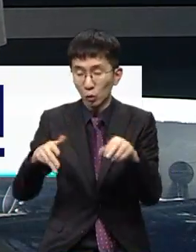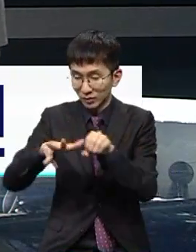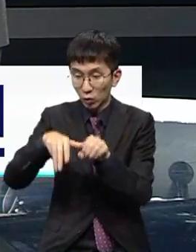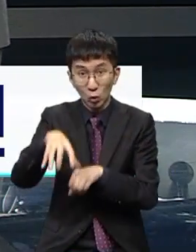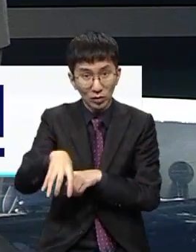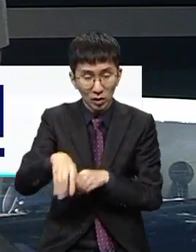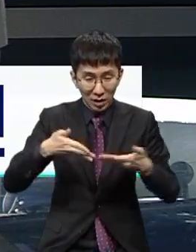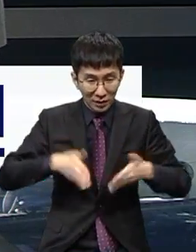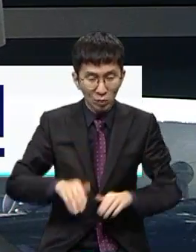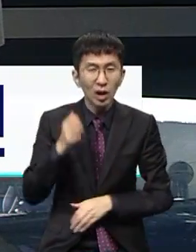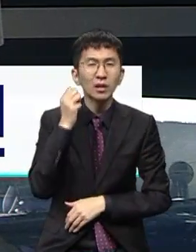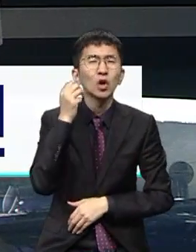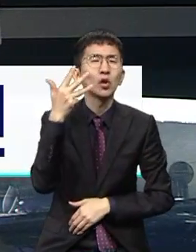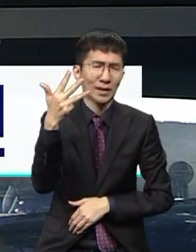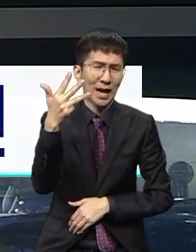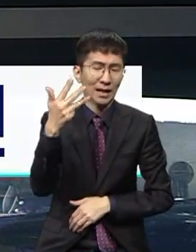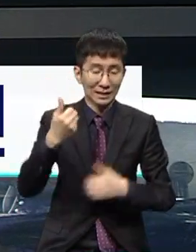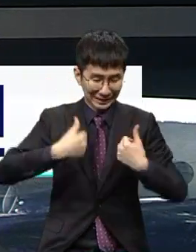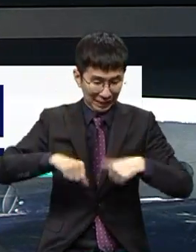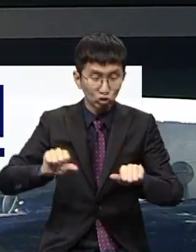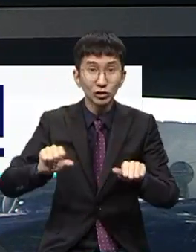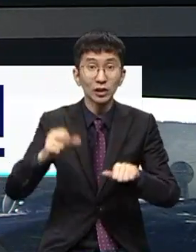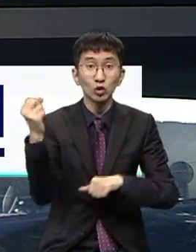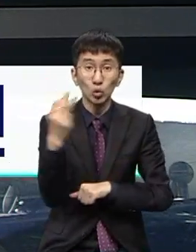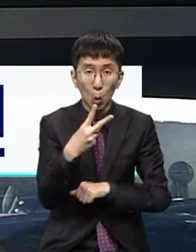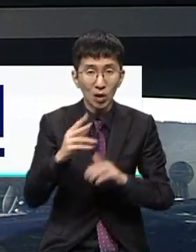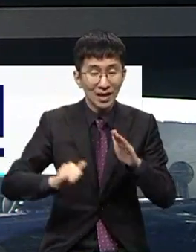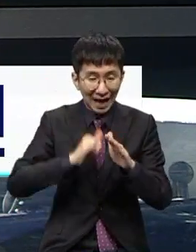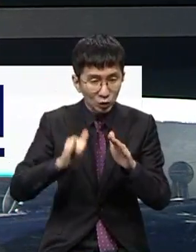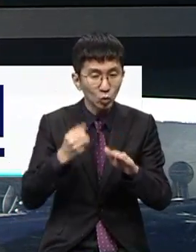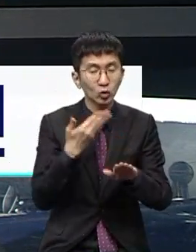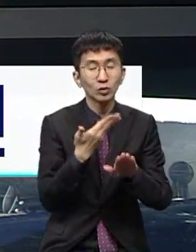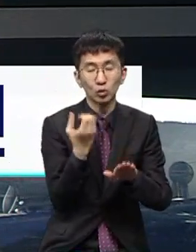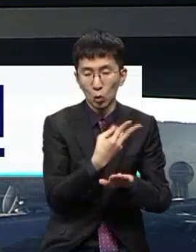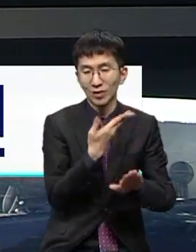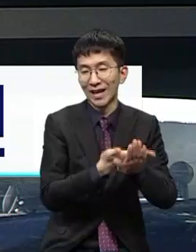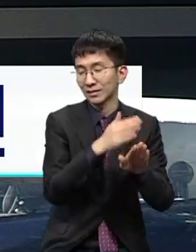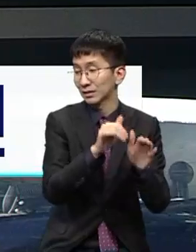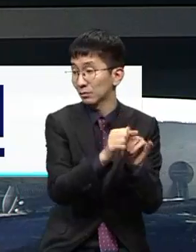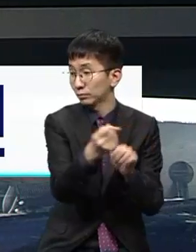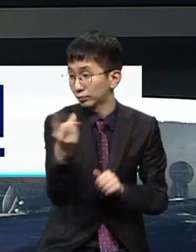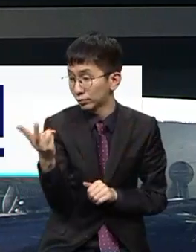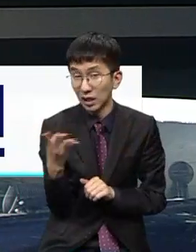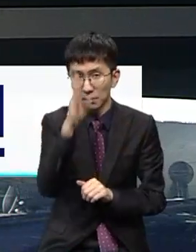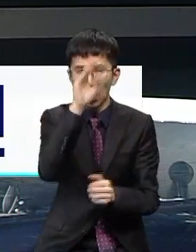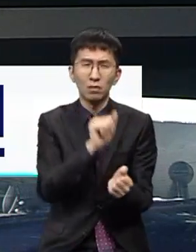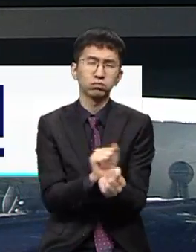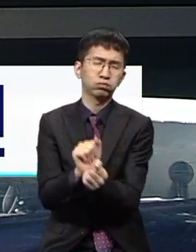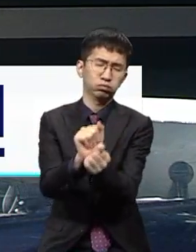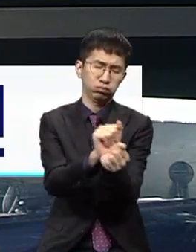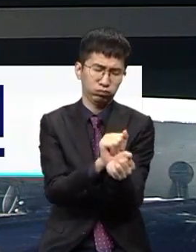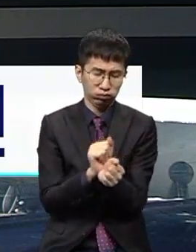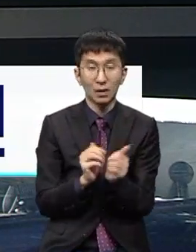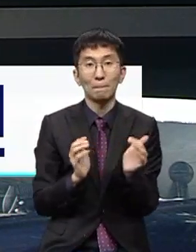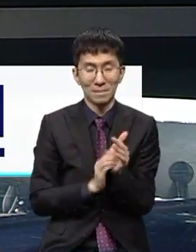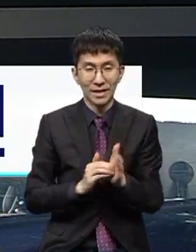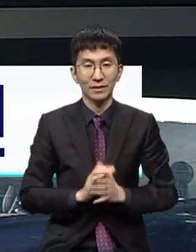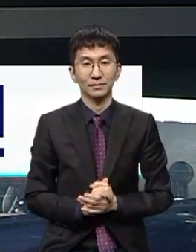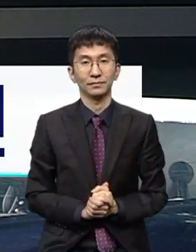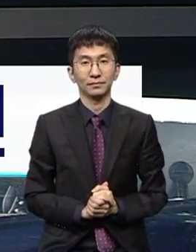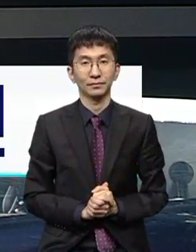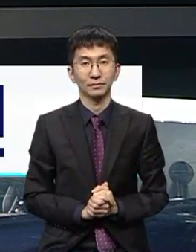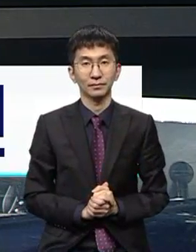철원에서는 태어난 지 8달 된 쌍둥이를 포함해 그 가족과 또 이웃까지 확진 판정을 받았습니다. 계속해서 정준호